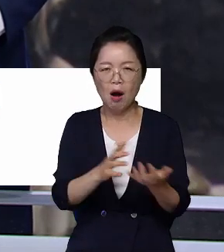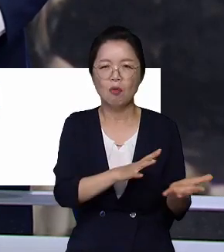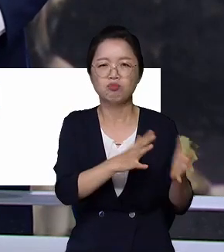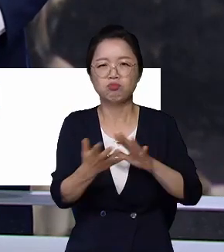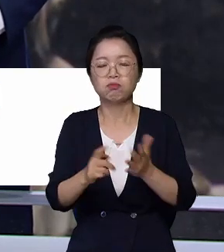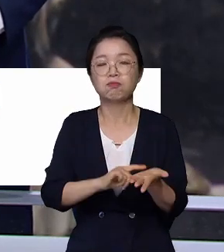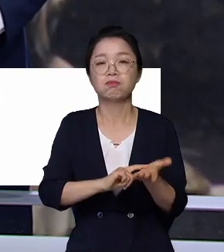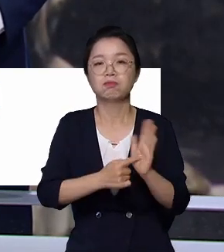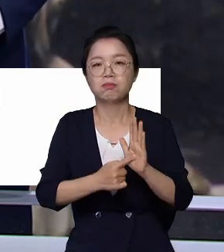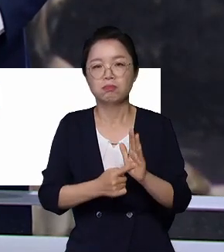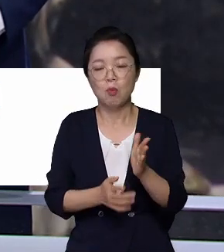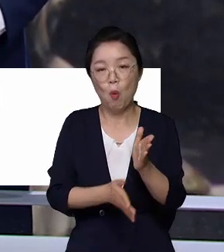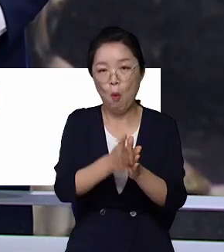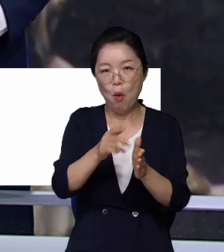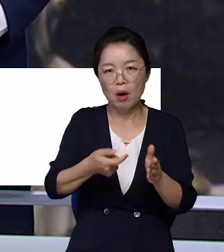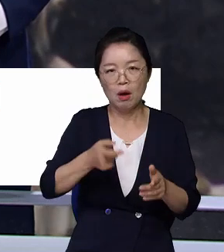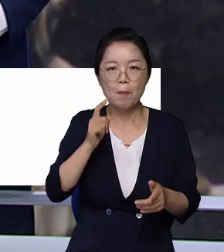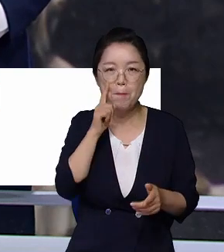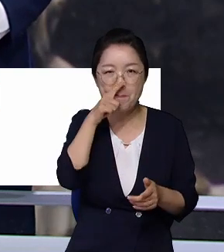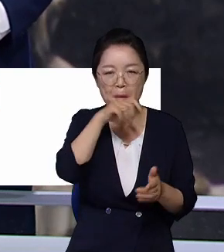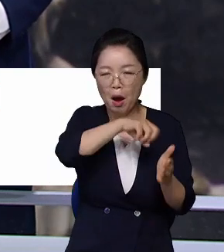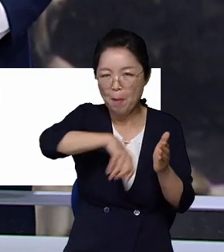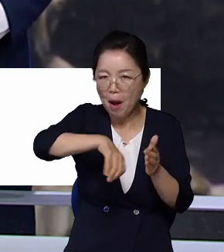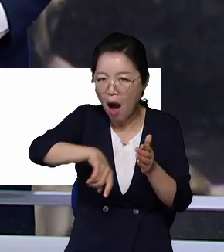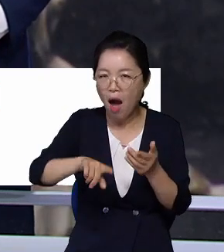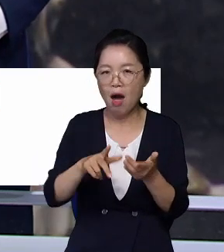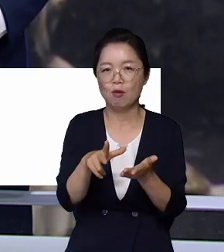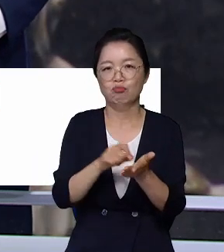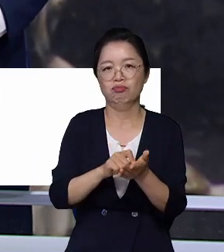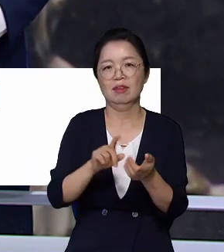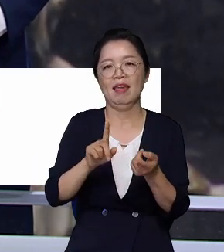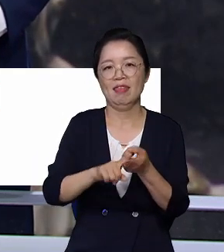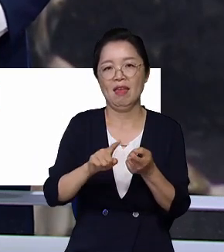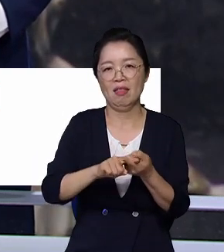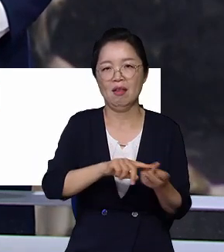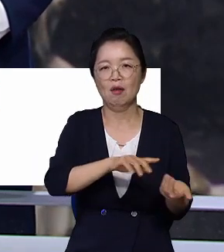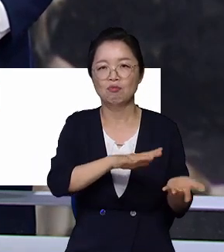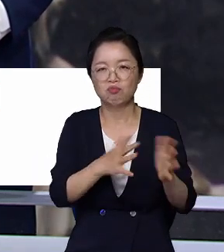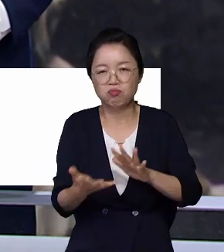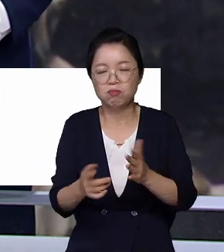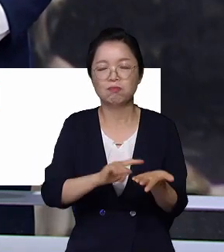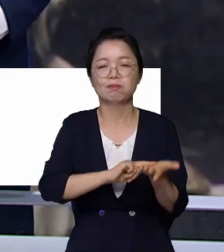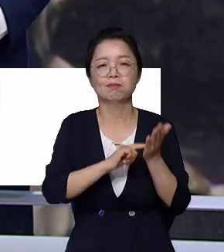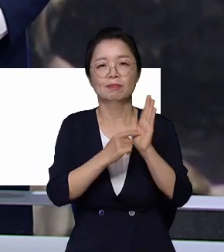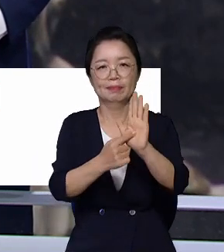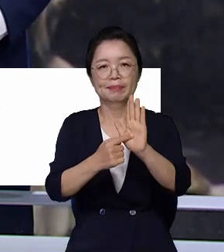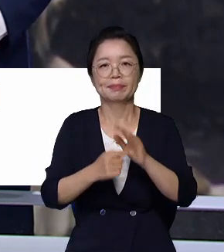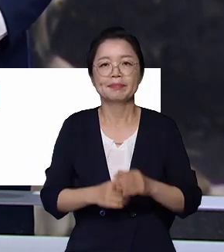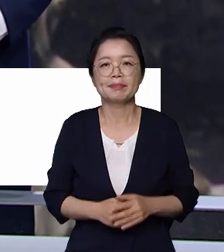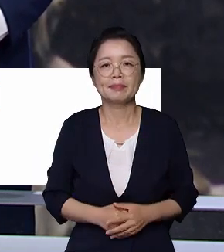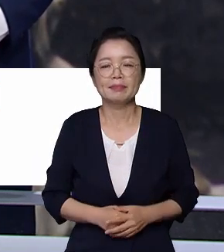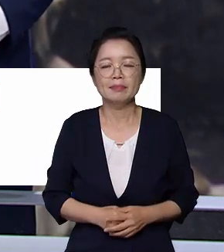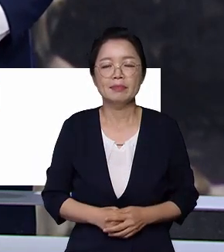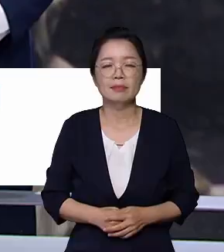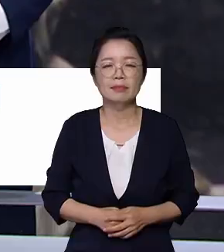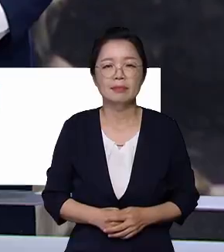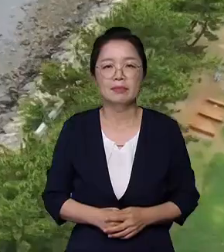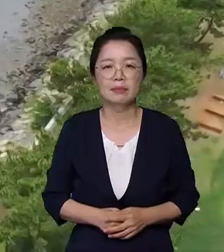불법 방류되는 오폐수가 원인으로 보이는데 여수시는 손을 놓고 있습니다. 박승현 기자가 현장 취재했습니다.